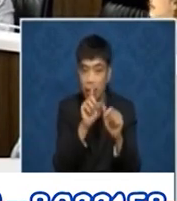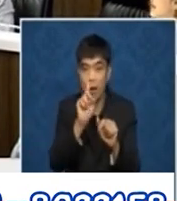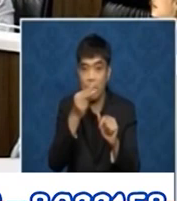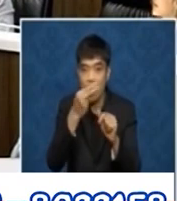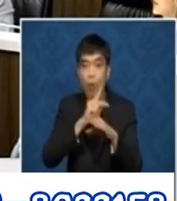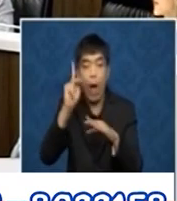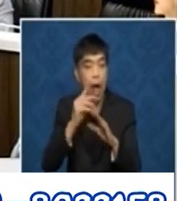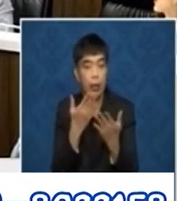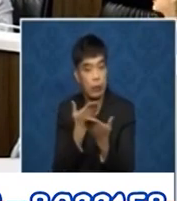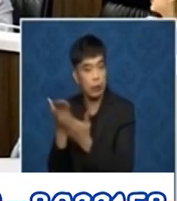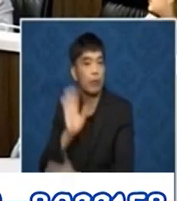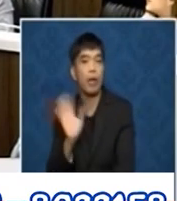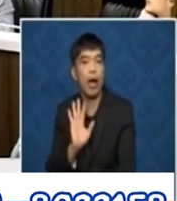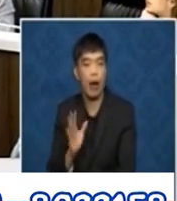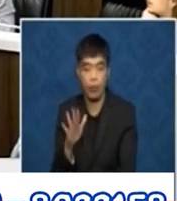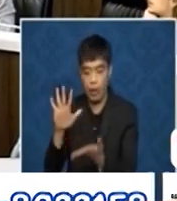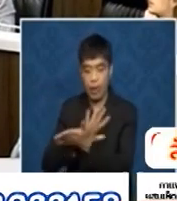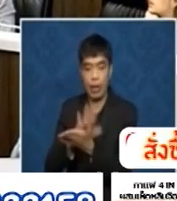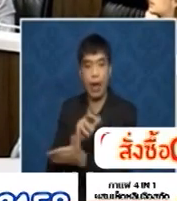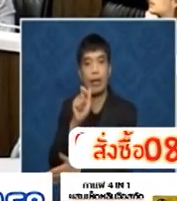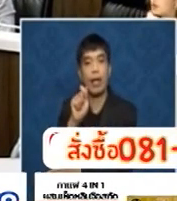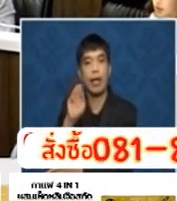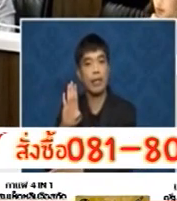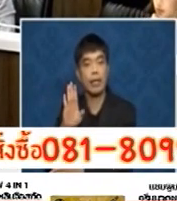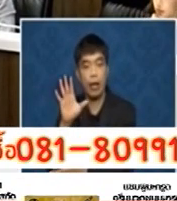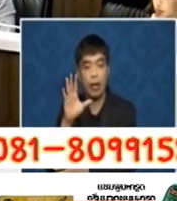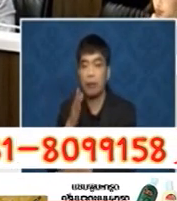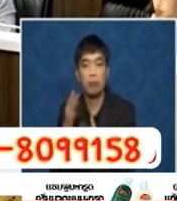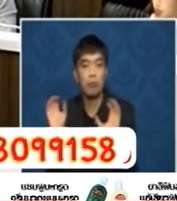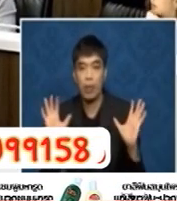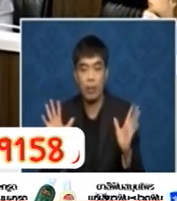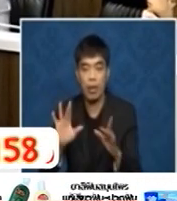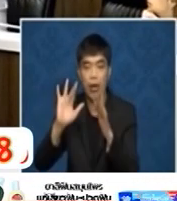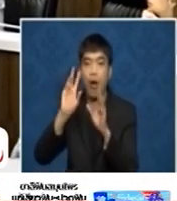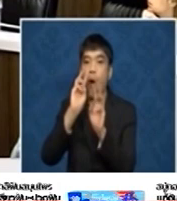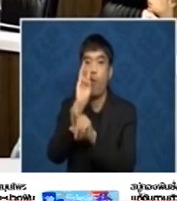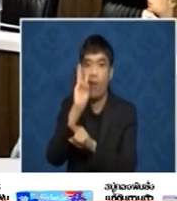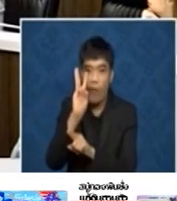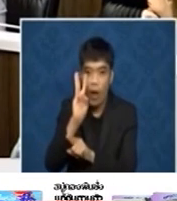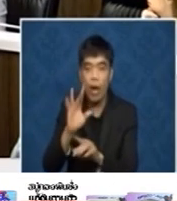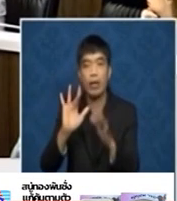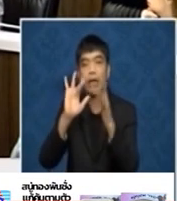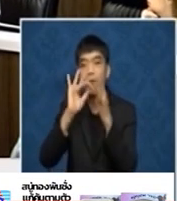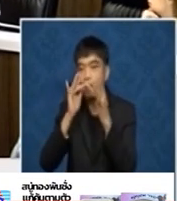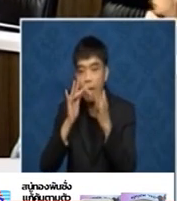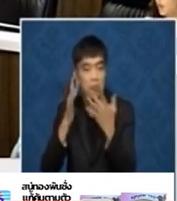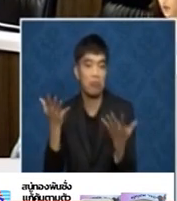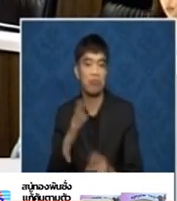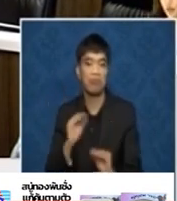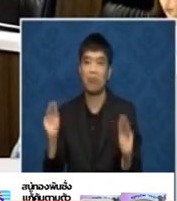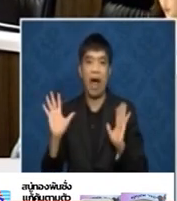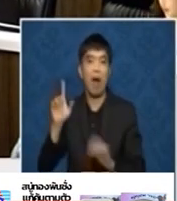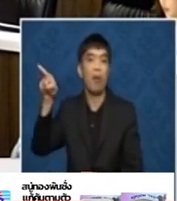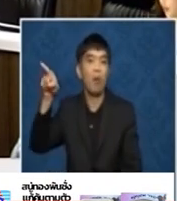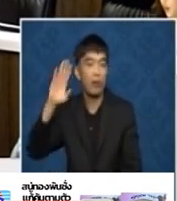ษ A4 ไม่หาโปรแกรมการทำงานนะครับ Wi-Fi อินเทอร์เน็ตไม่เอาครับของพวกนี้ตำรวจต้อง